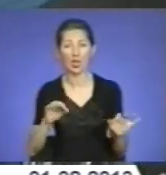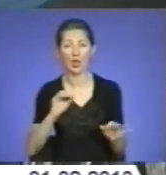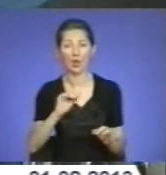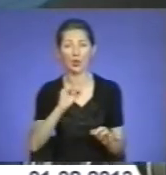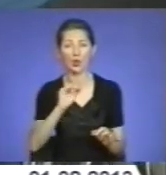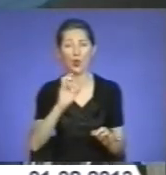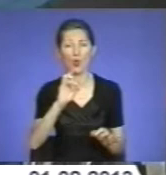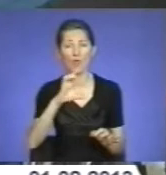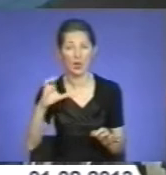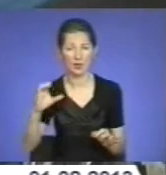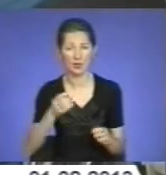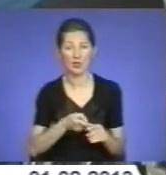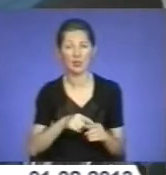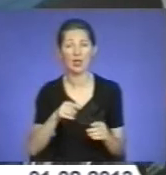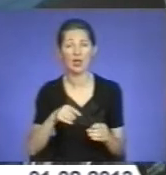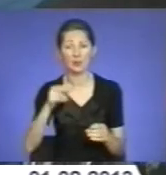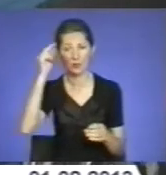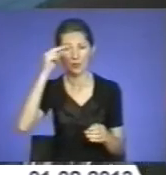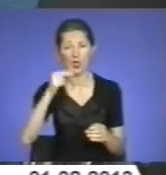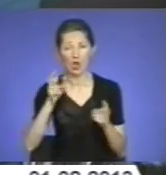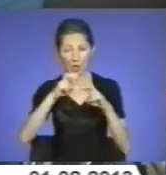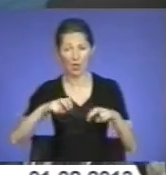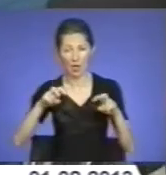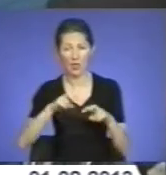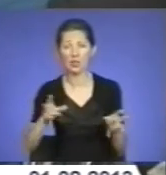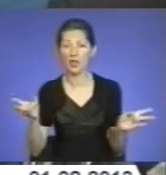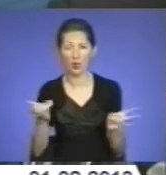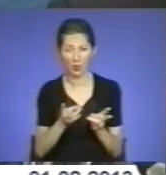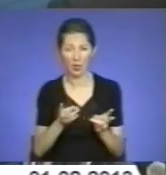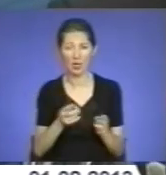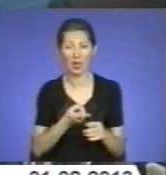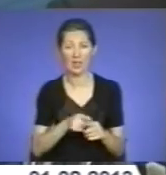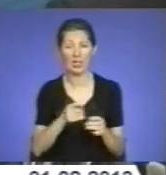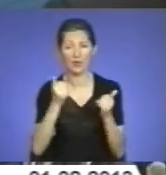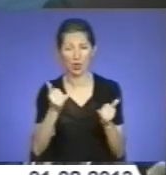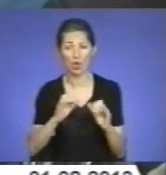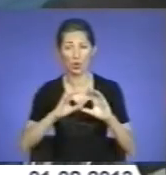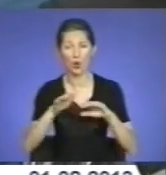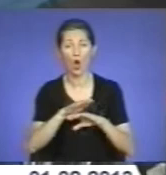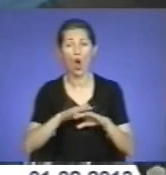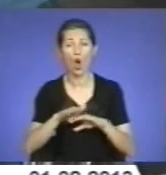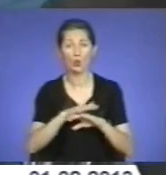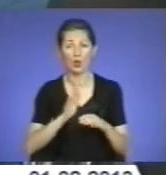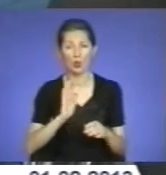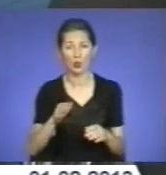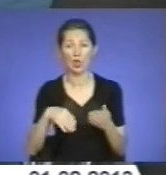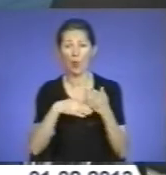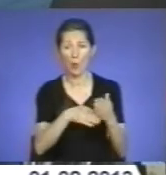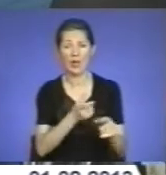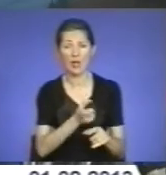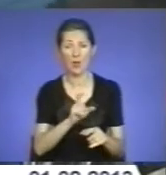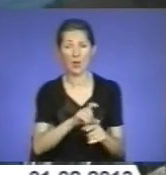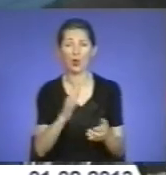необхідний інструмент, який в сучасному інформаційному суспільстві буде сприяти більш успішному навчанню